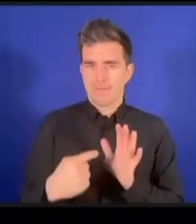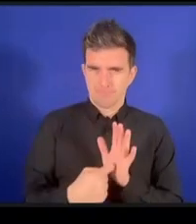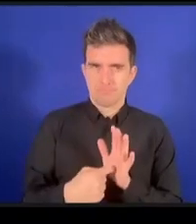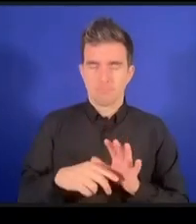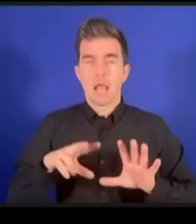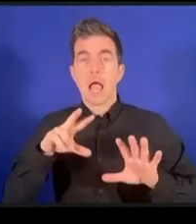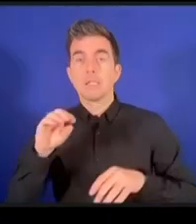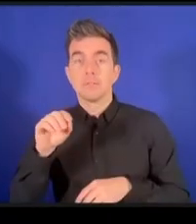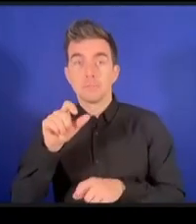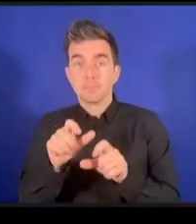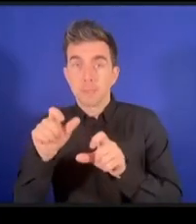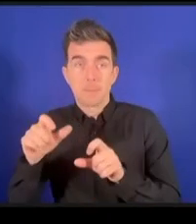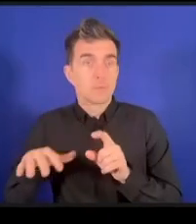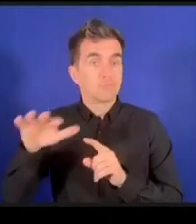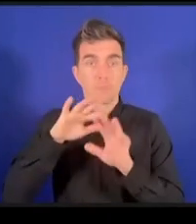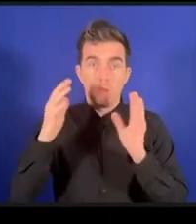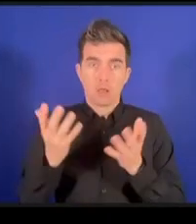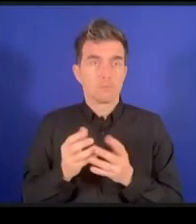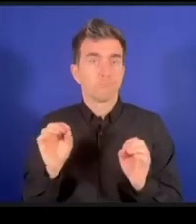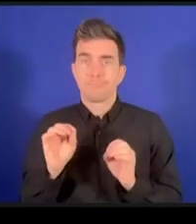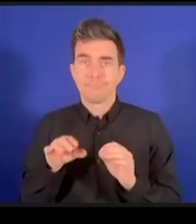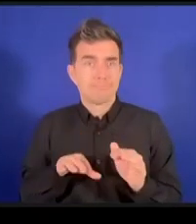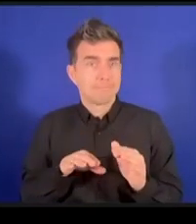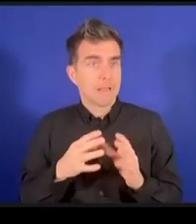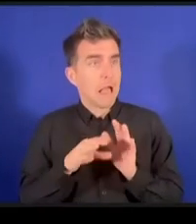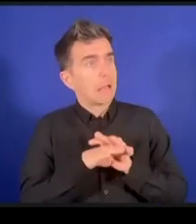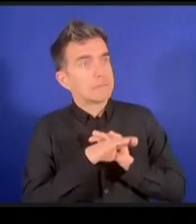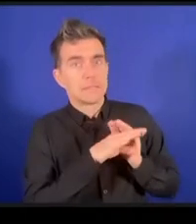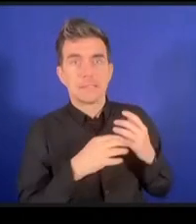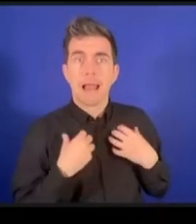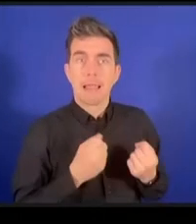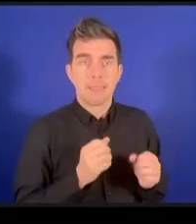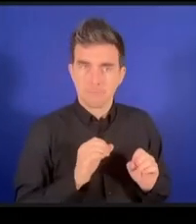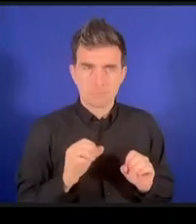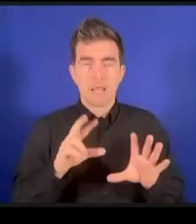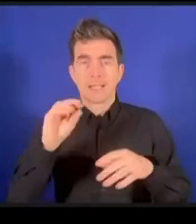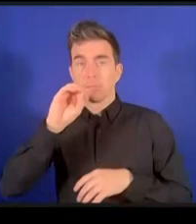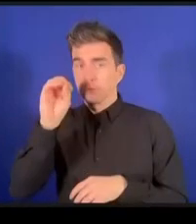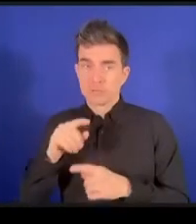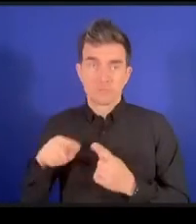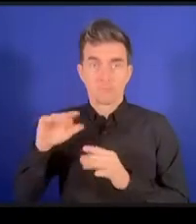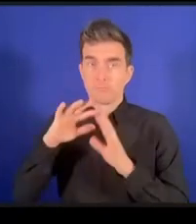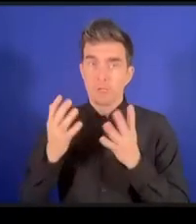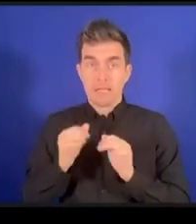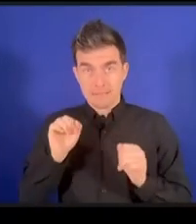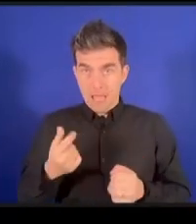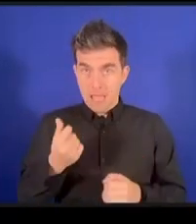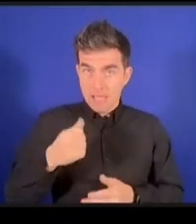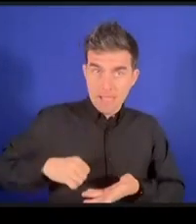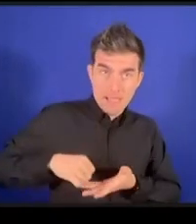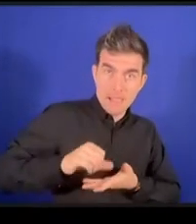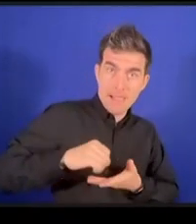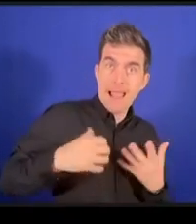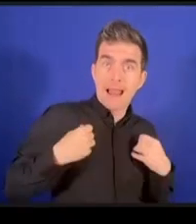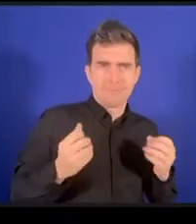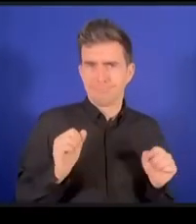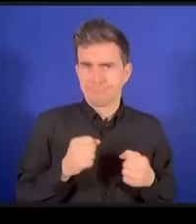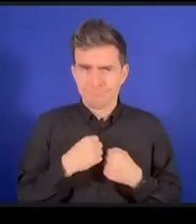них острые заболевания Это значит что нам необходима помощь